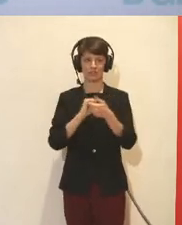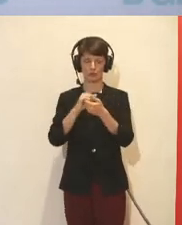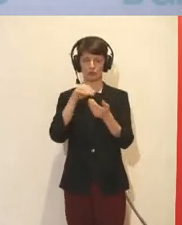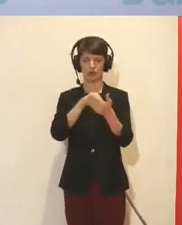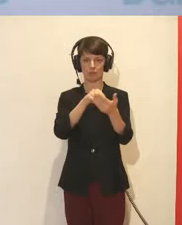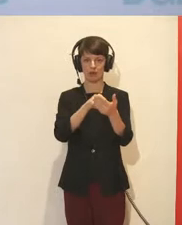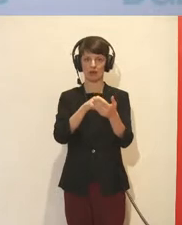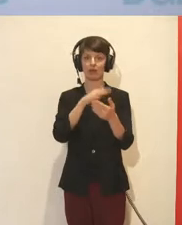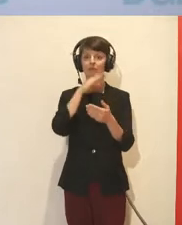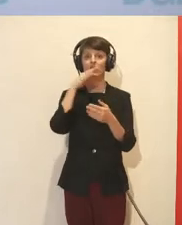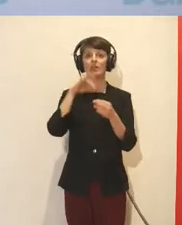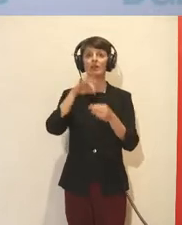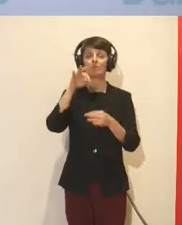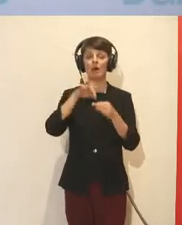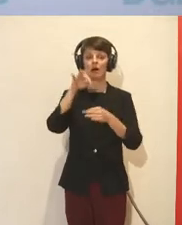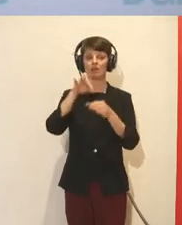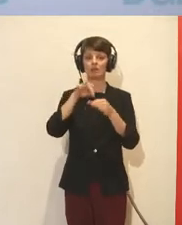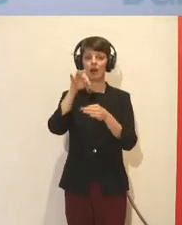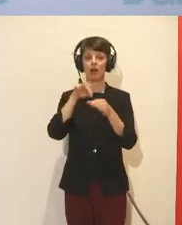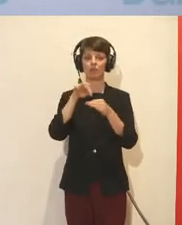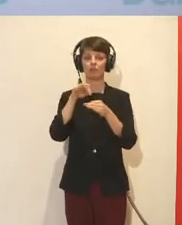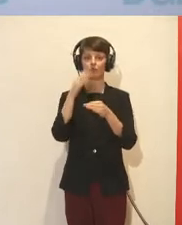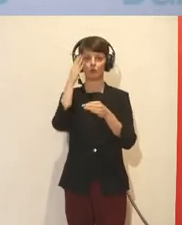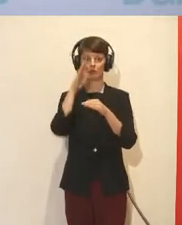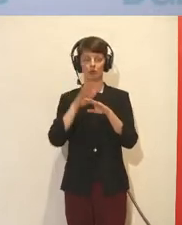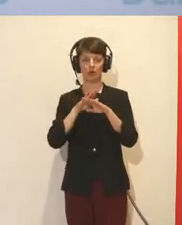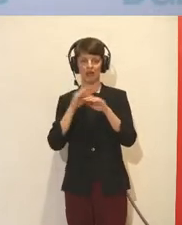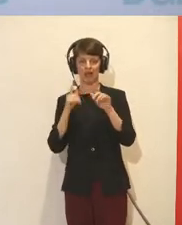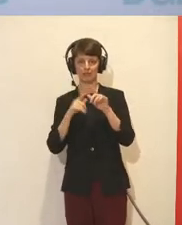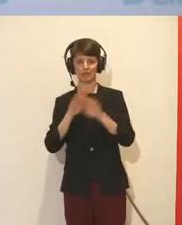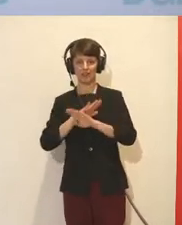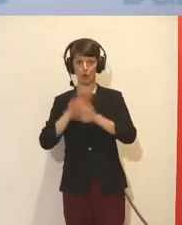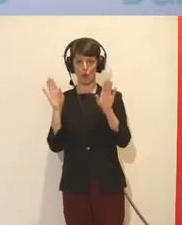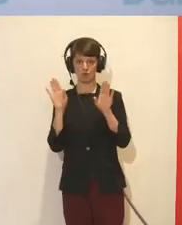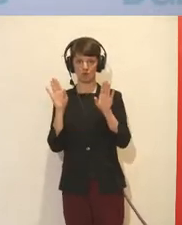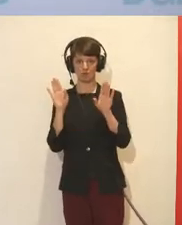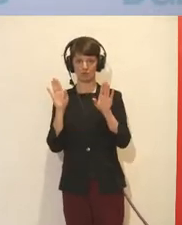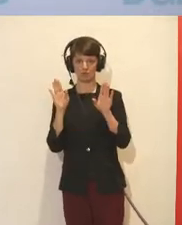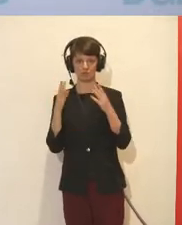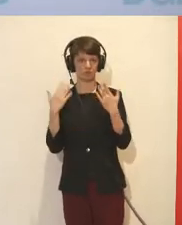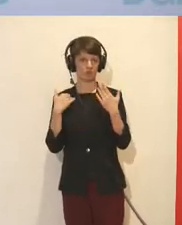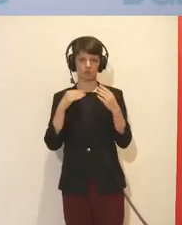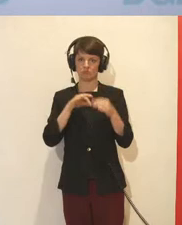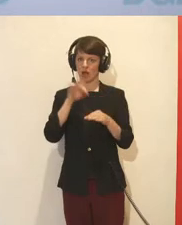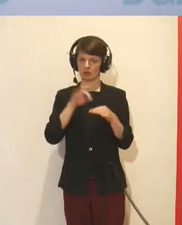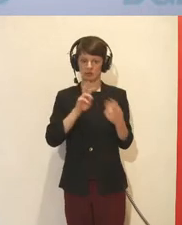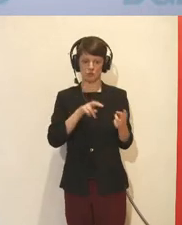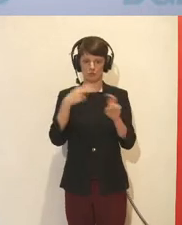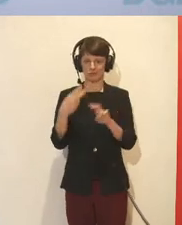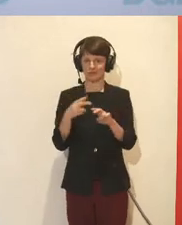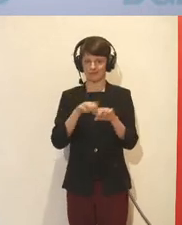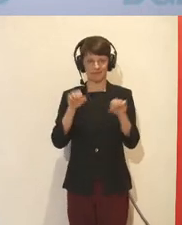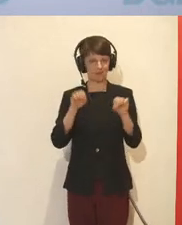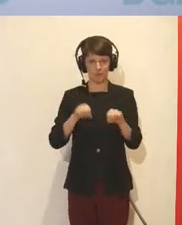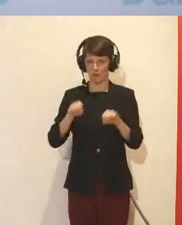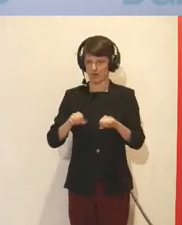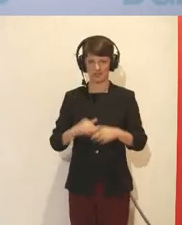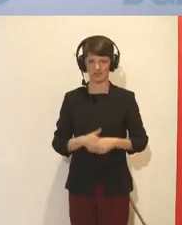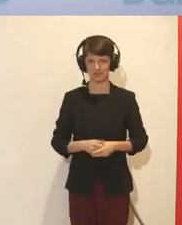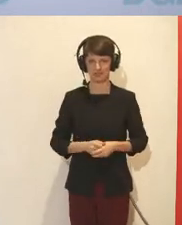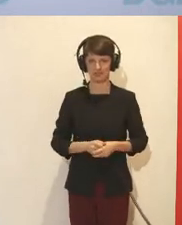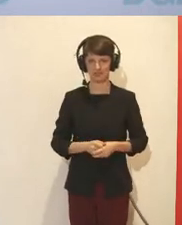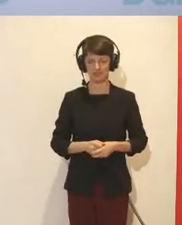maßnahmen wären ohne die spd in dieser koalition wahrscheinlich nicht zustande gekommen